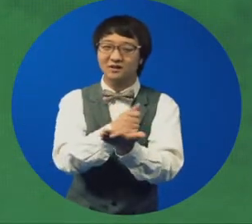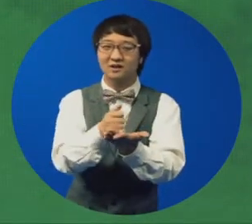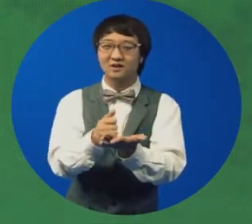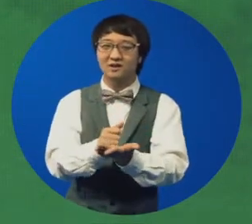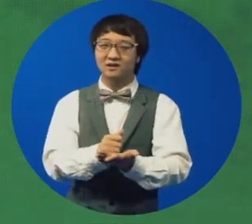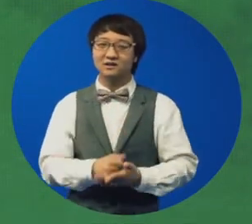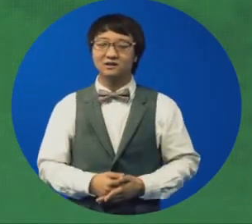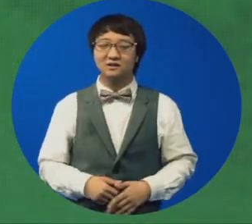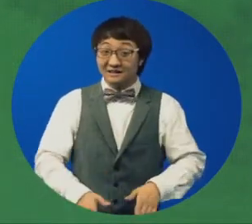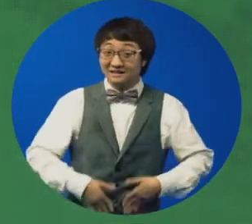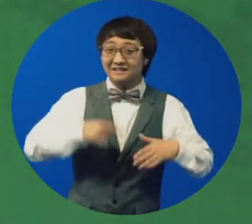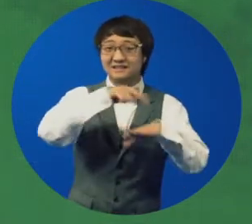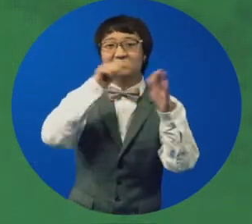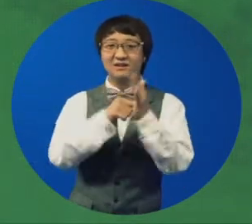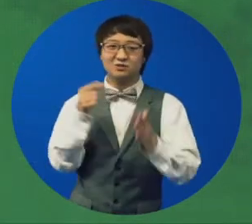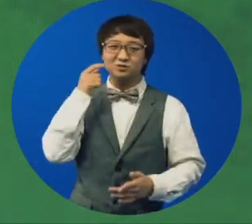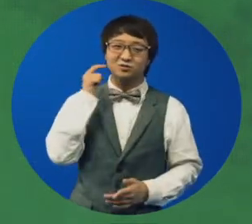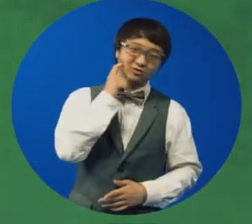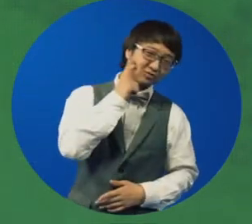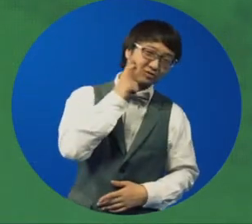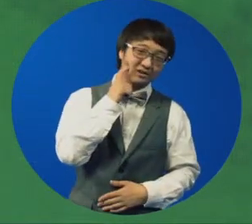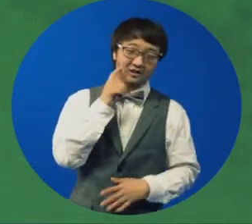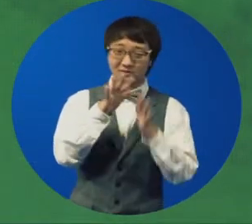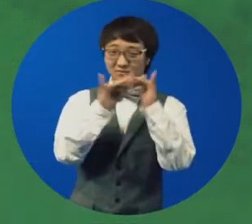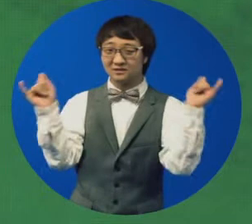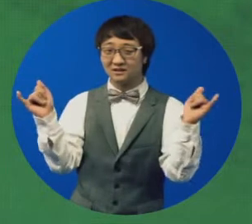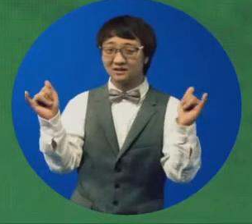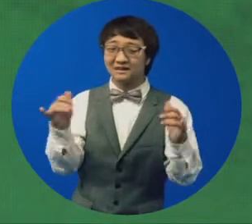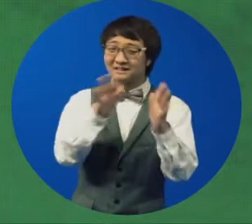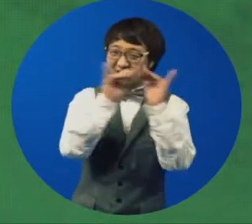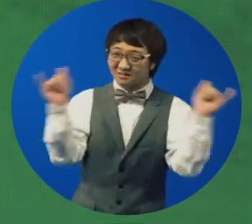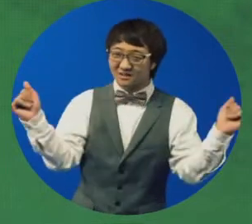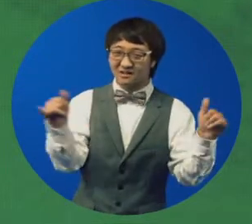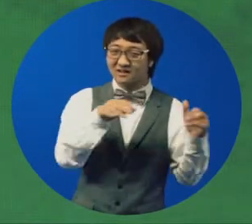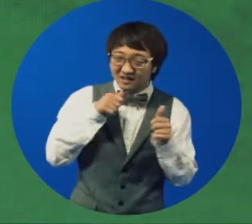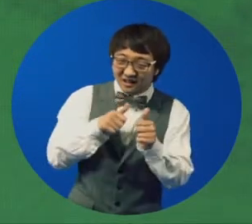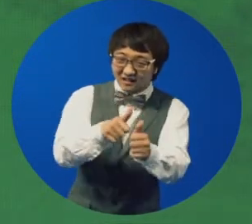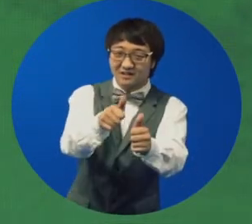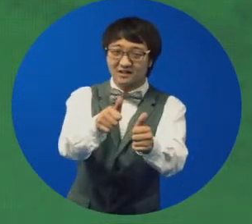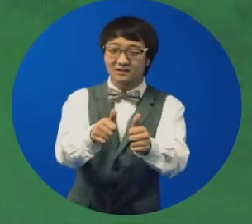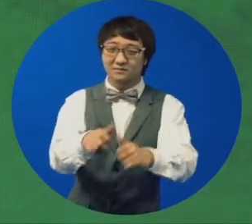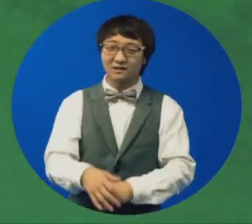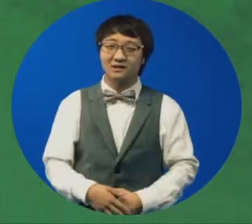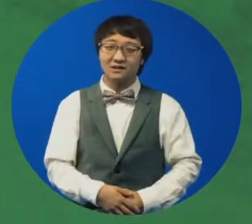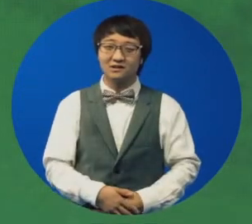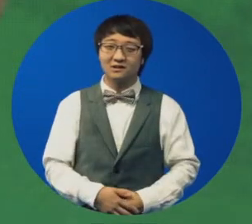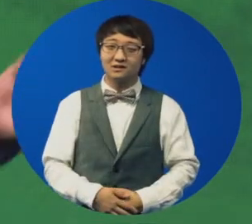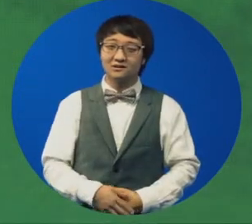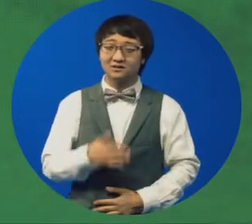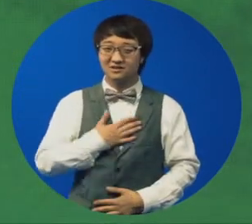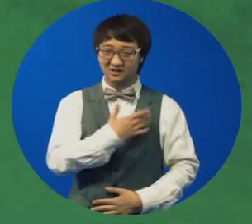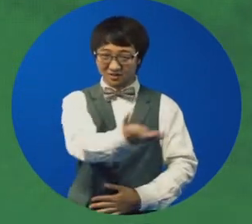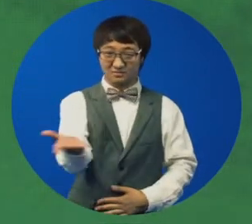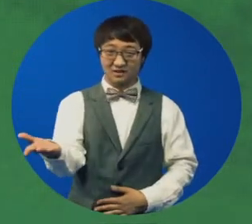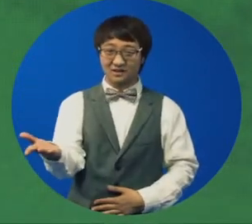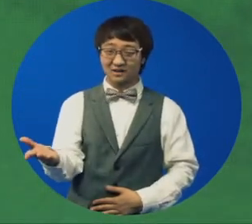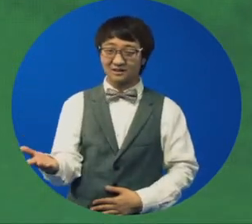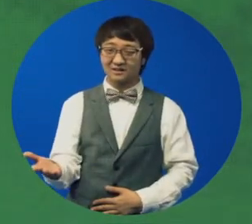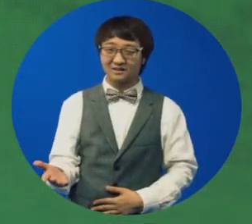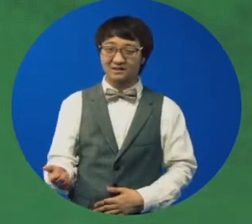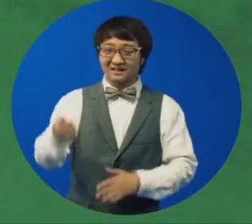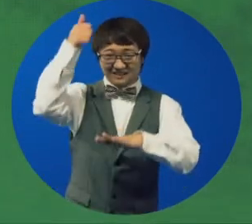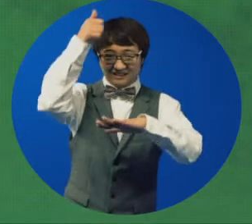인정에 중독된 사람은 늘 사람들을 따라갑니다. 대중이 나를 어떻게 보는가. 저는 여러분들에게 탁월함에 대한 이야기를 많이 합니다.